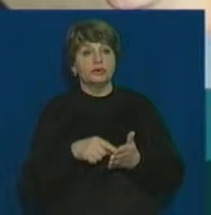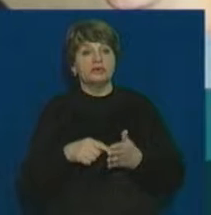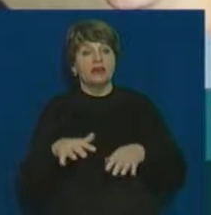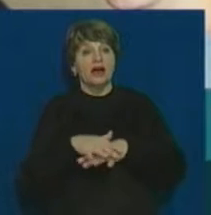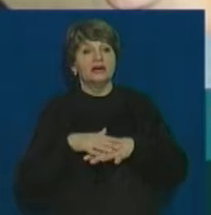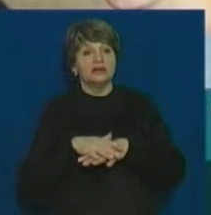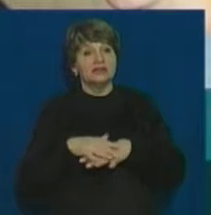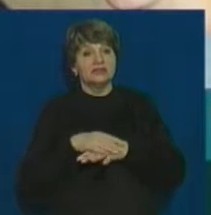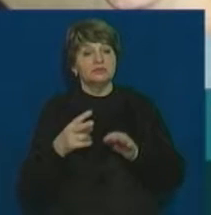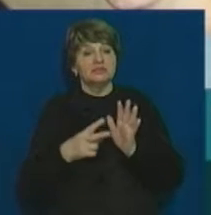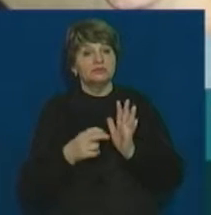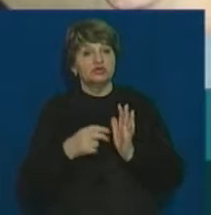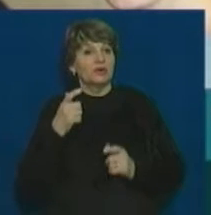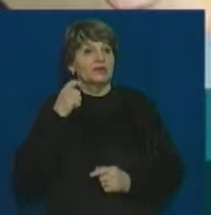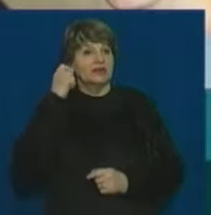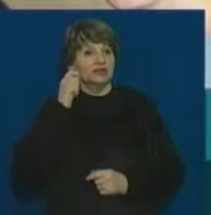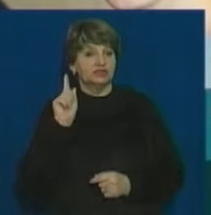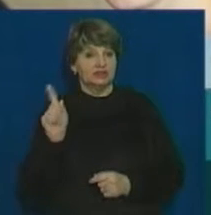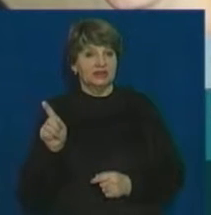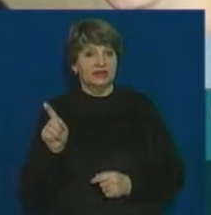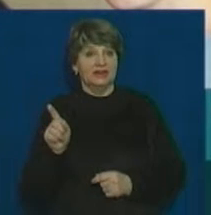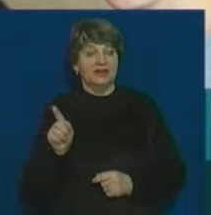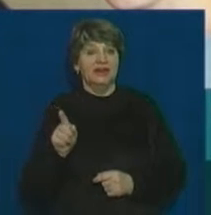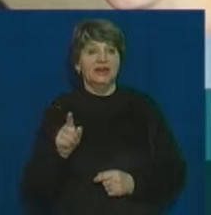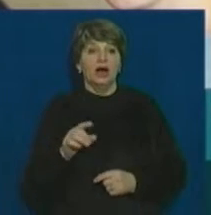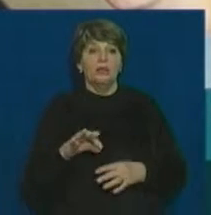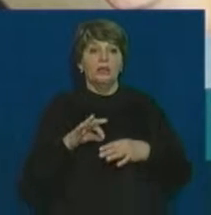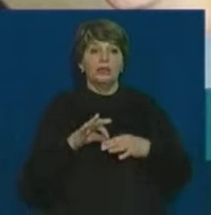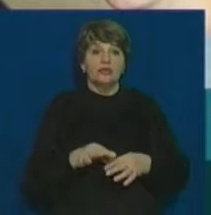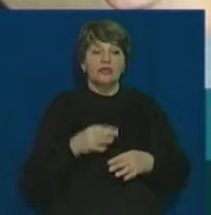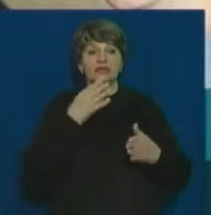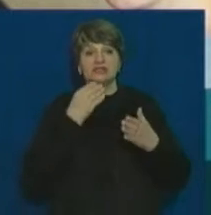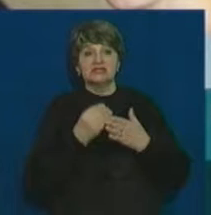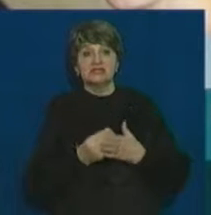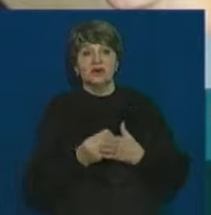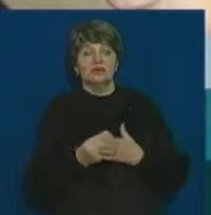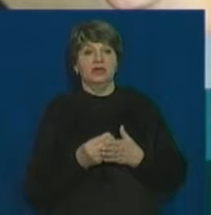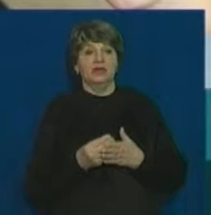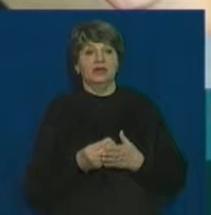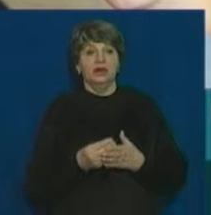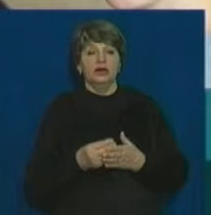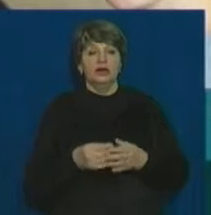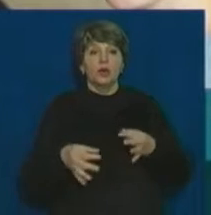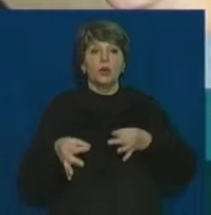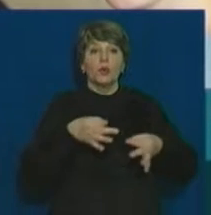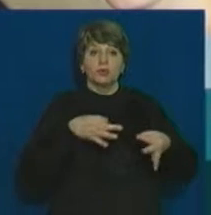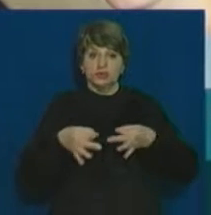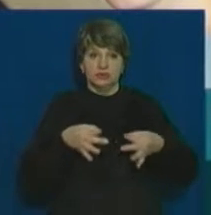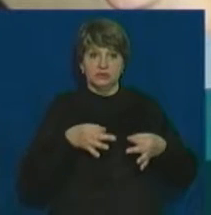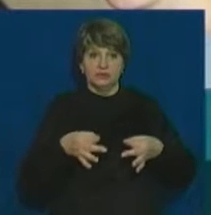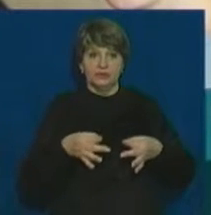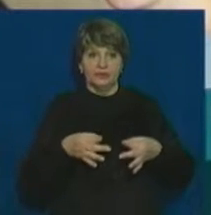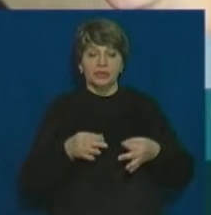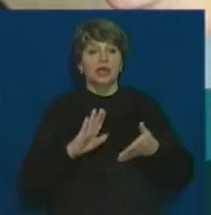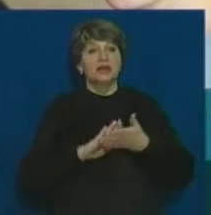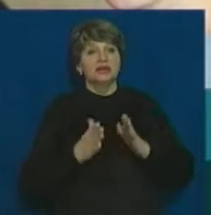молода Черкащина громадська організація, проводять своїми ресурсами ці публічні консультації. Меморандум